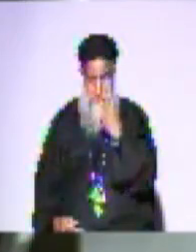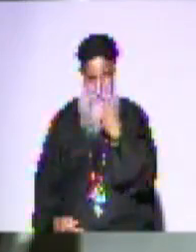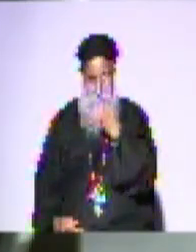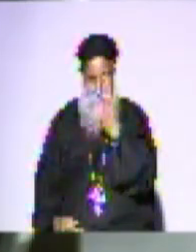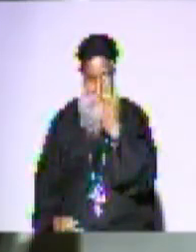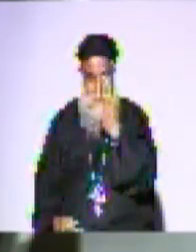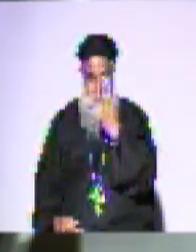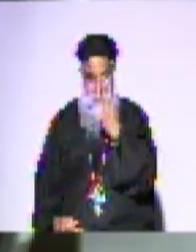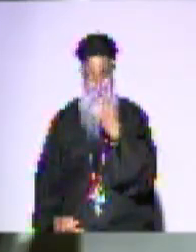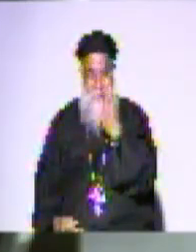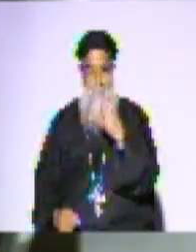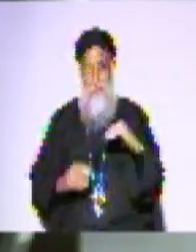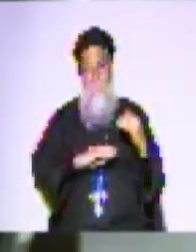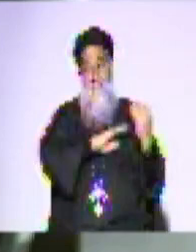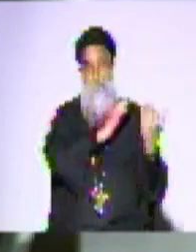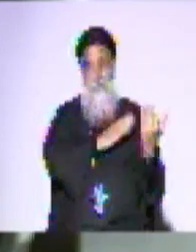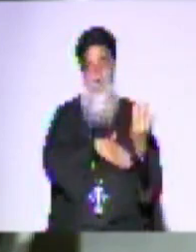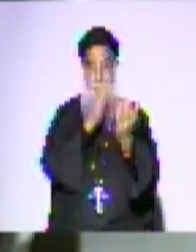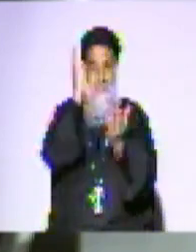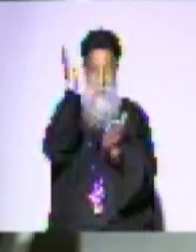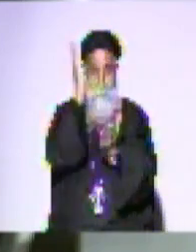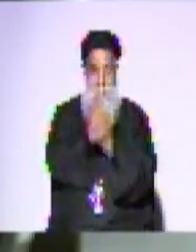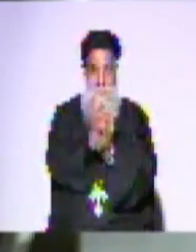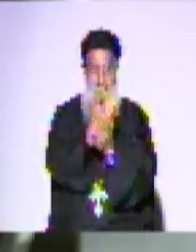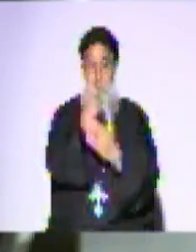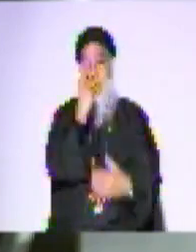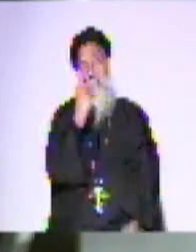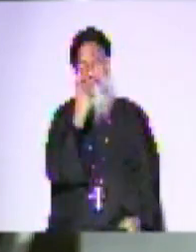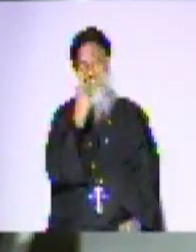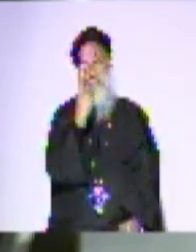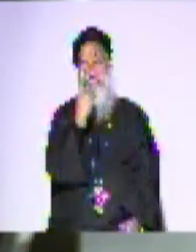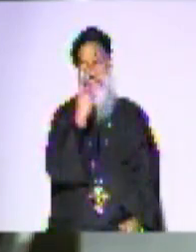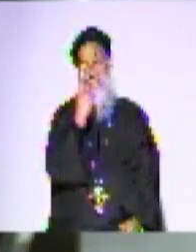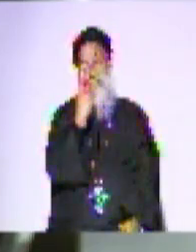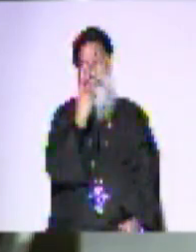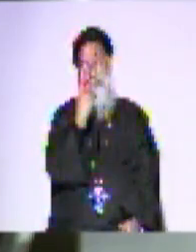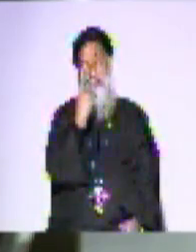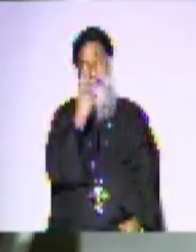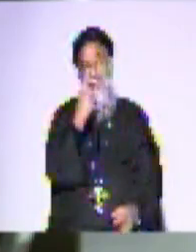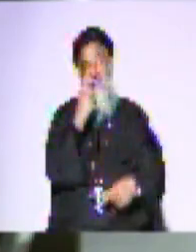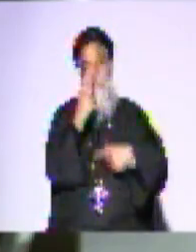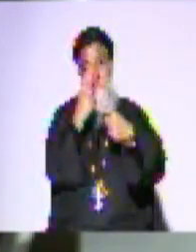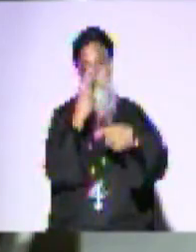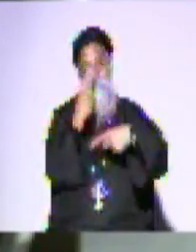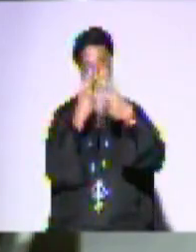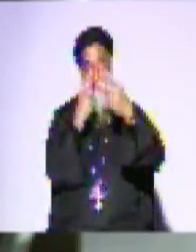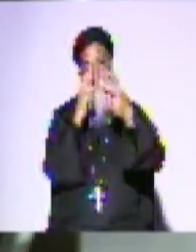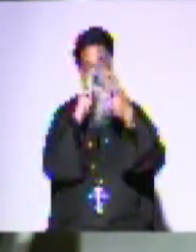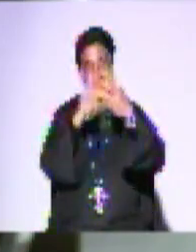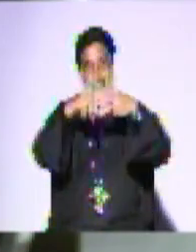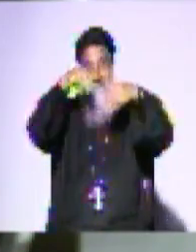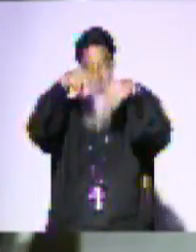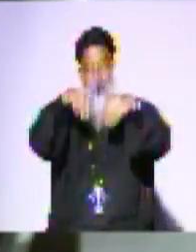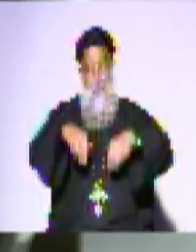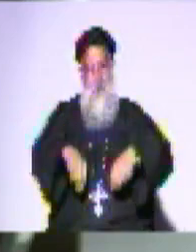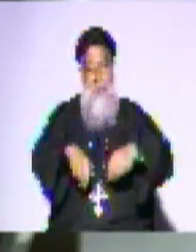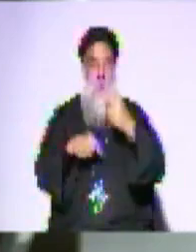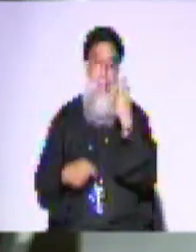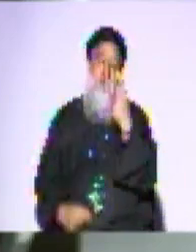رب واحد يعني. الإيمان ينبغي أن يكون واحد لكي تكون معمودية واحد